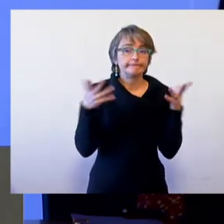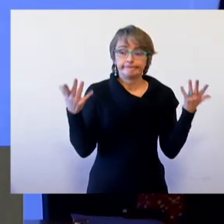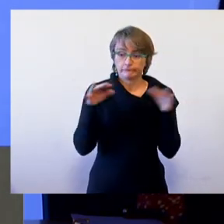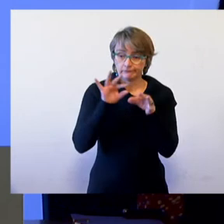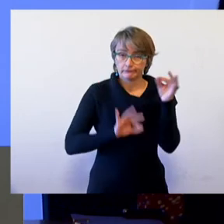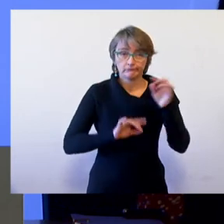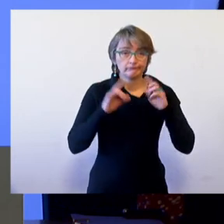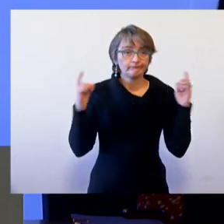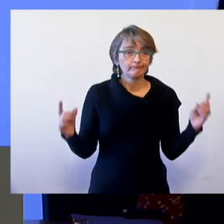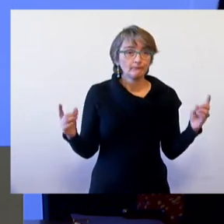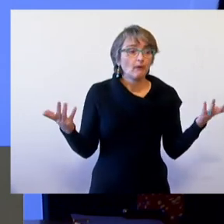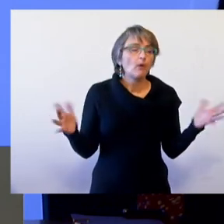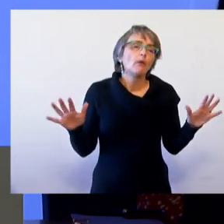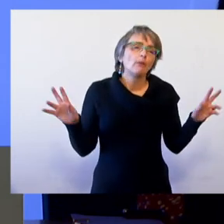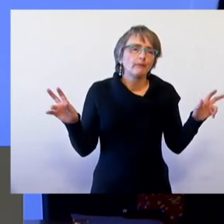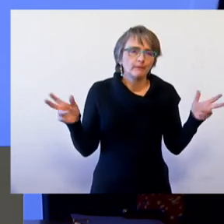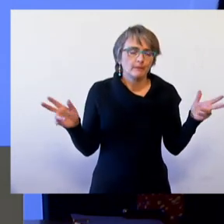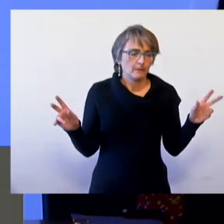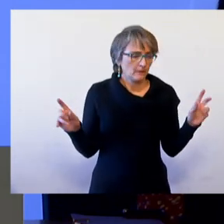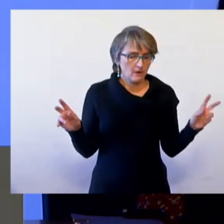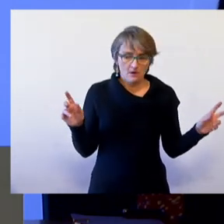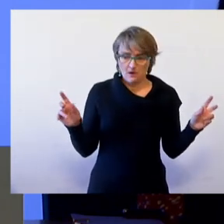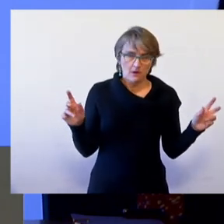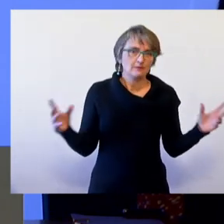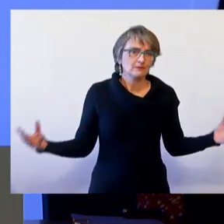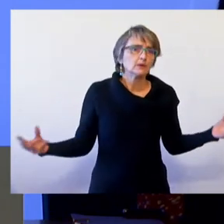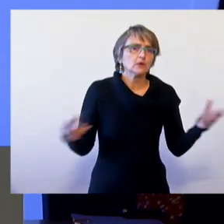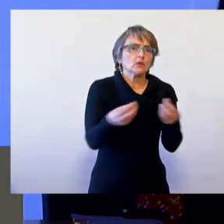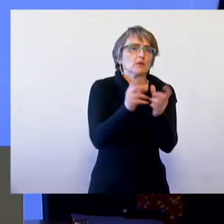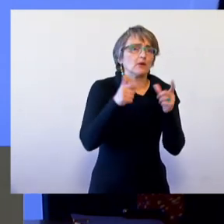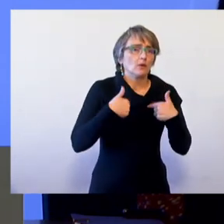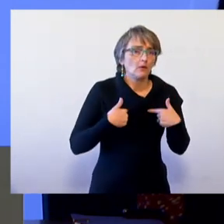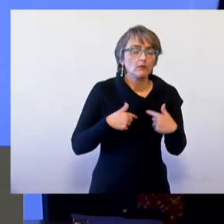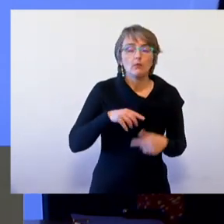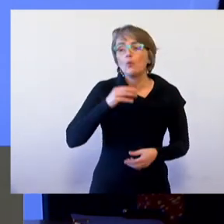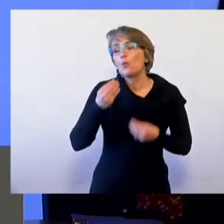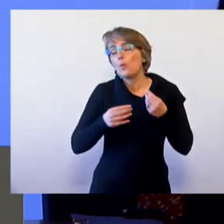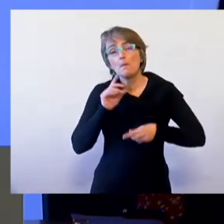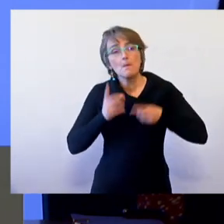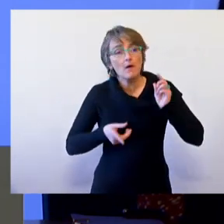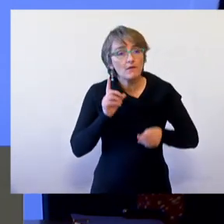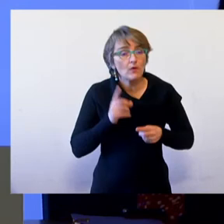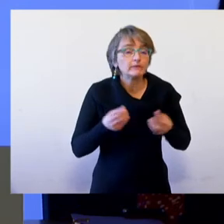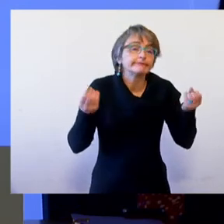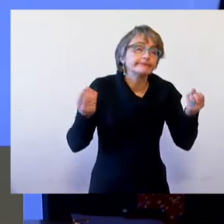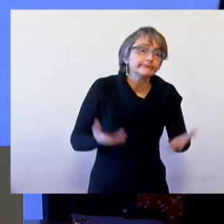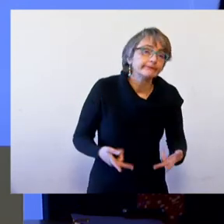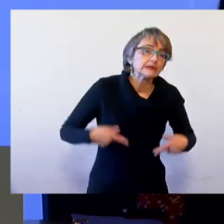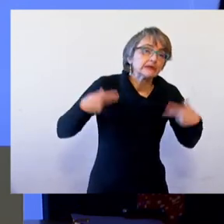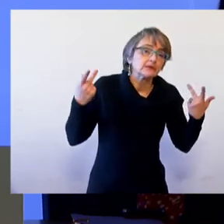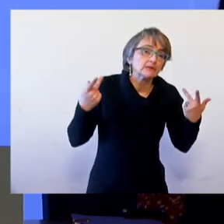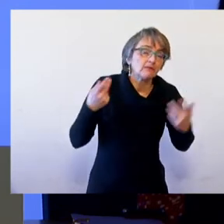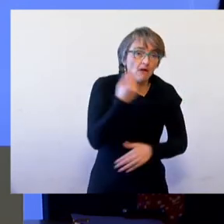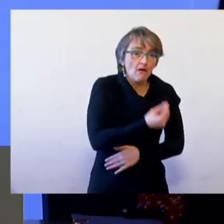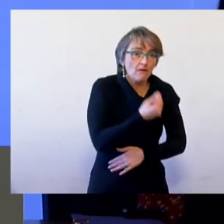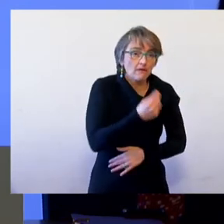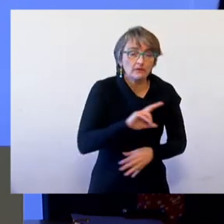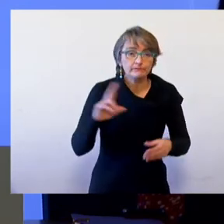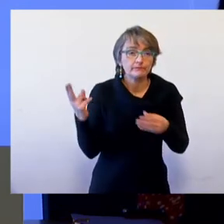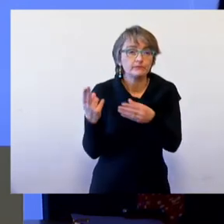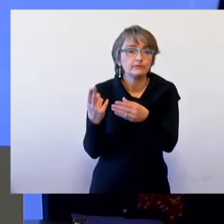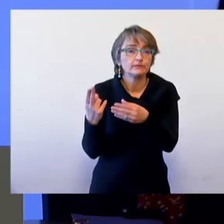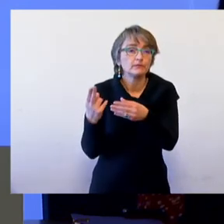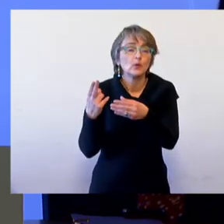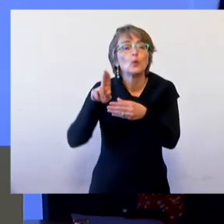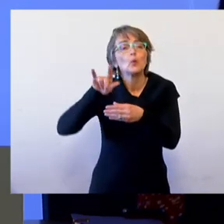par temps scolaire. Et donc là, on va être très attentif à ça. Parfois, votre enfant, c'est la vie, il est en Ulysse.